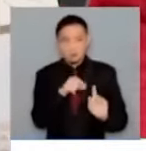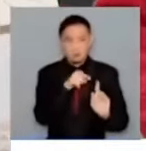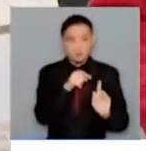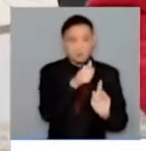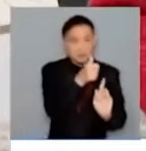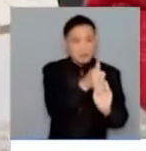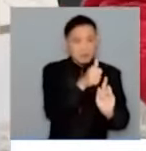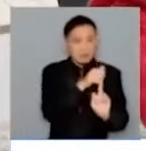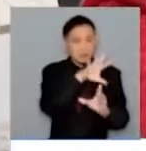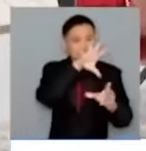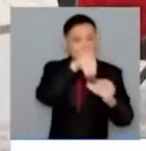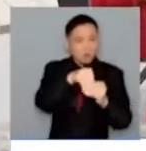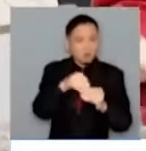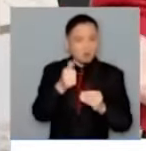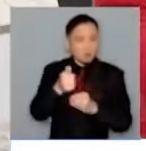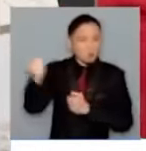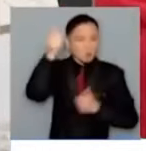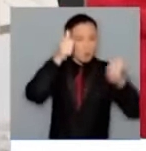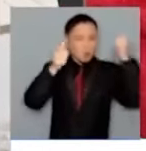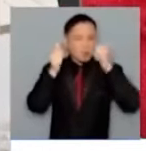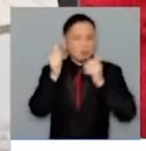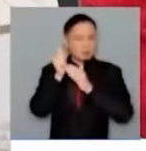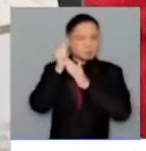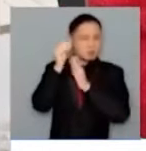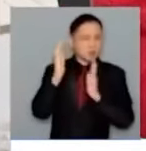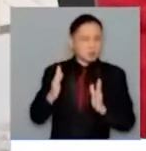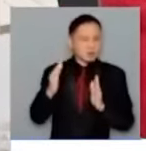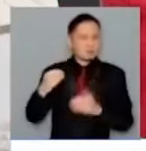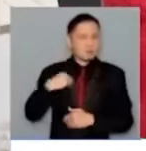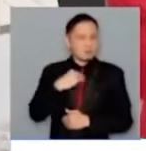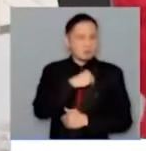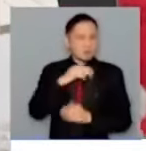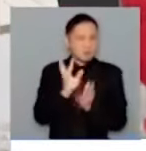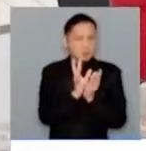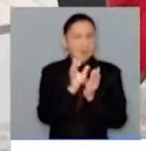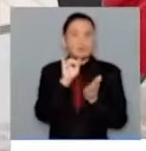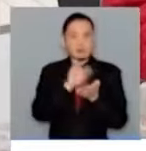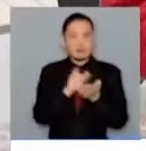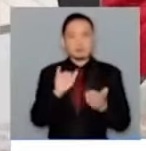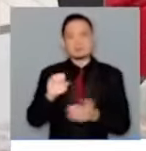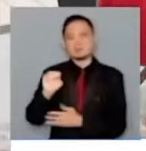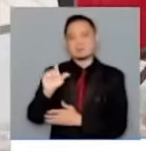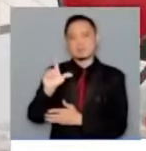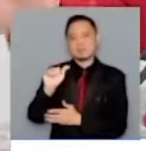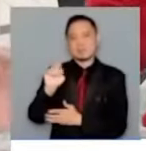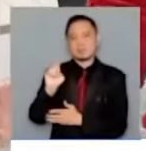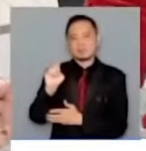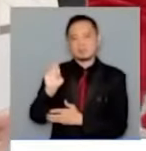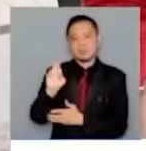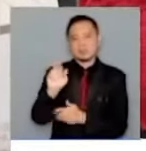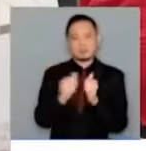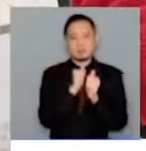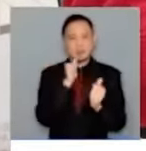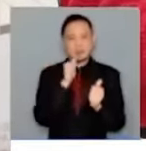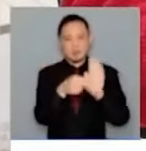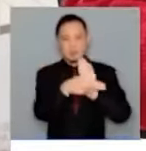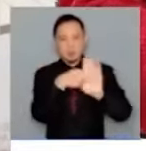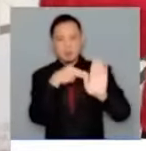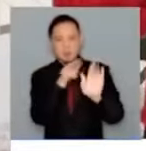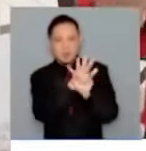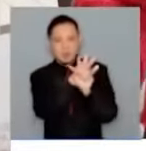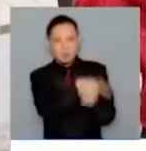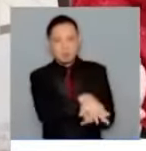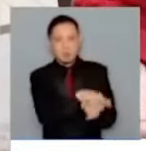komunidad, ito ay maaaring kaso ng oral defamation o slander. Kung ito naman ay nakasulat o i-announce sa Facebook o sa anumang